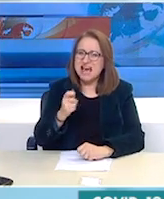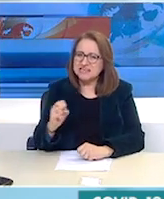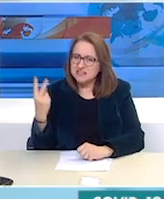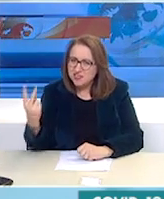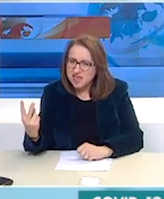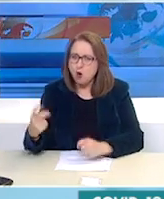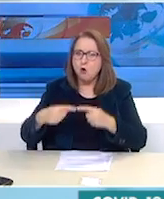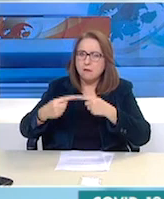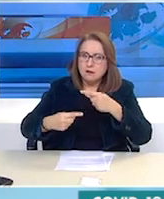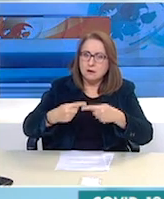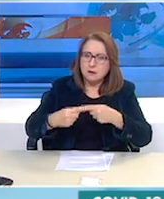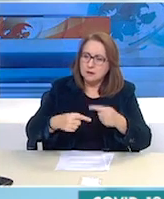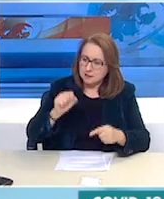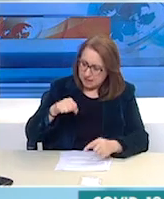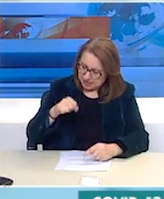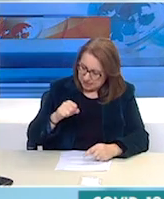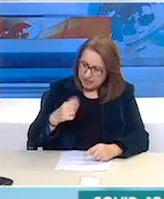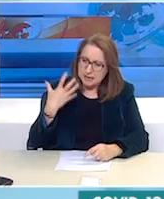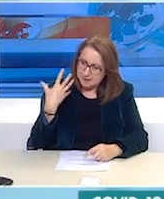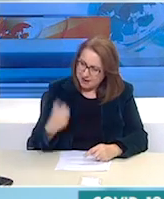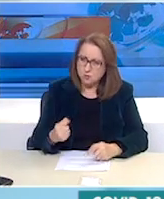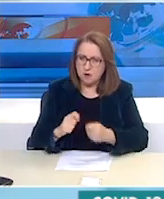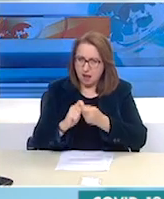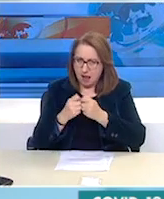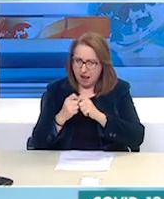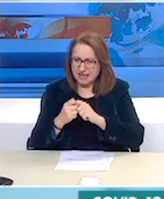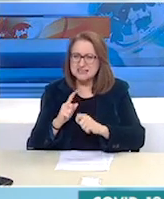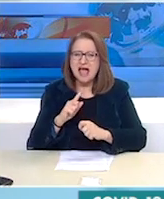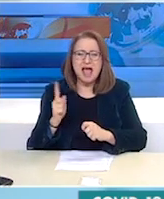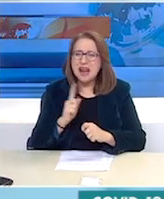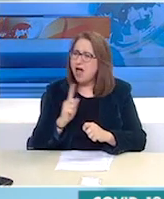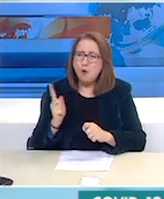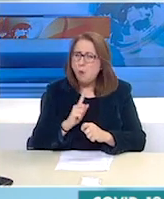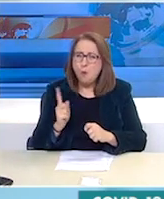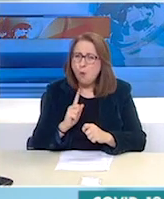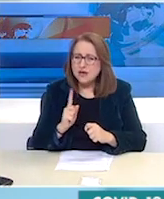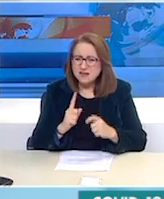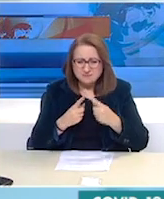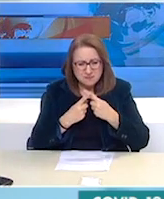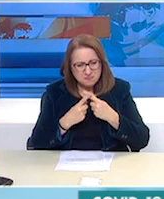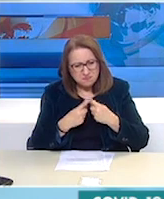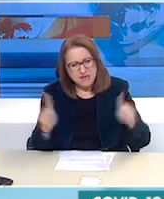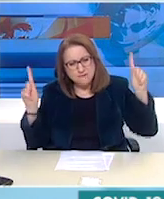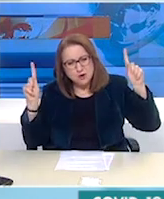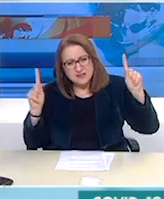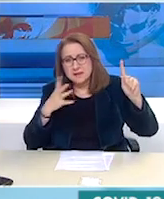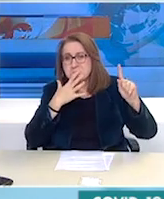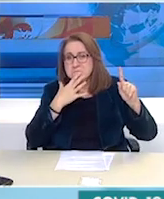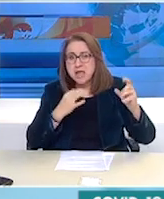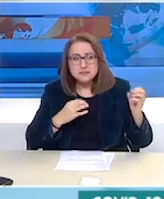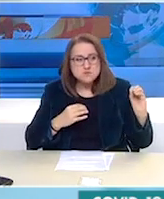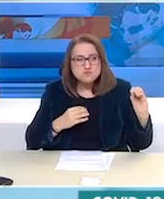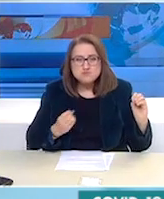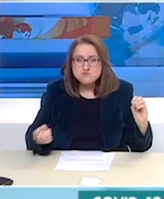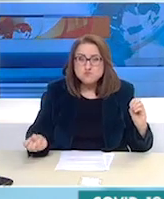και συγκεκριμένοι υπότυποι του ιού που δεν φαίνεται να οδηγούν αυτή τη στιγμή με τα δεδομένα που έχουμε σε διαφορετική βιολογική συμπεριφορά, δηλαδή σε